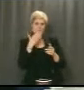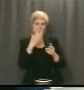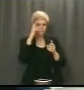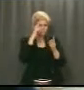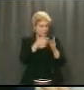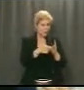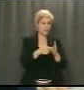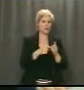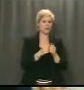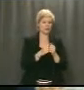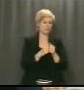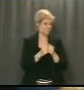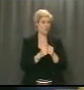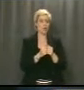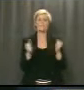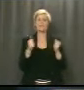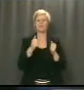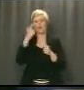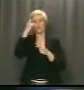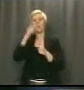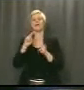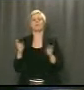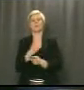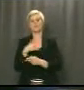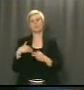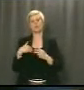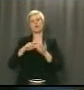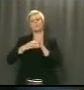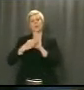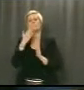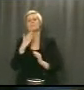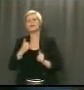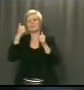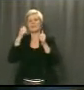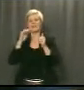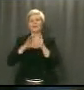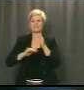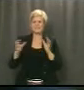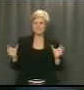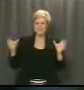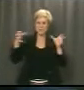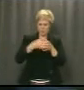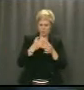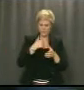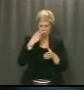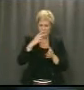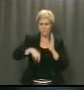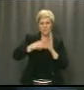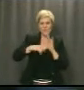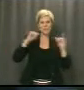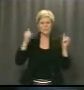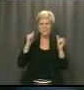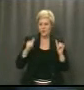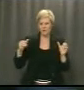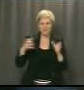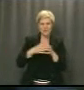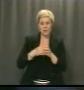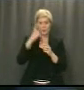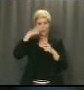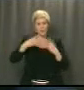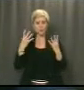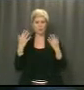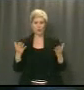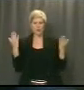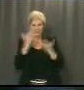vår plan här är bättre än den sammanslagning vi framförallt såg på filmfestivalen och